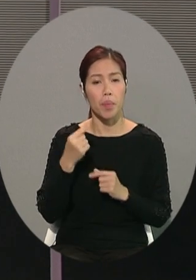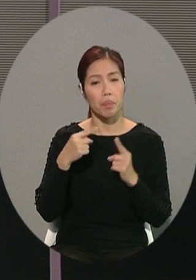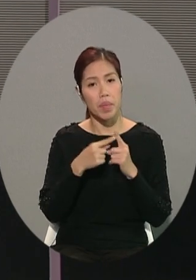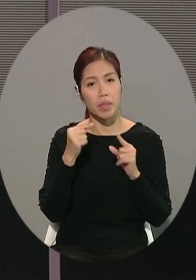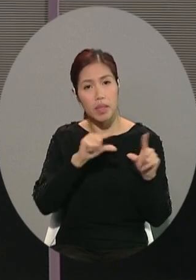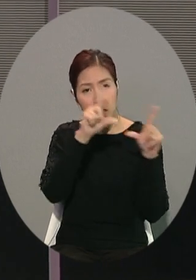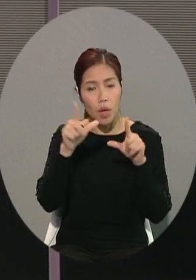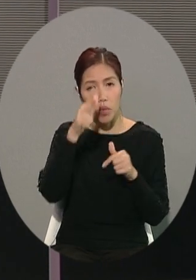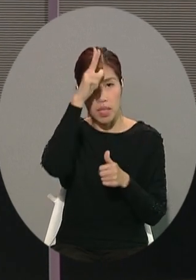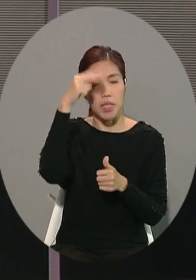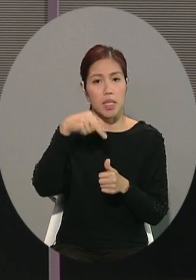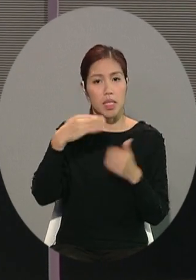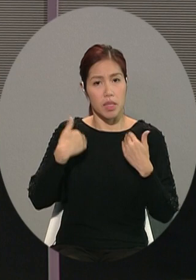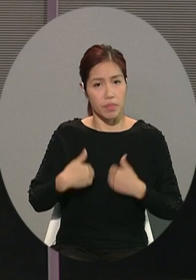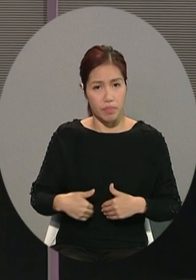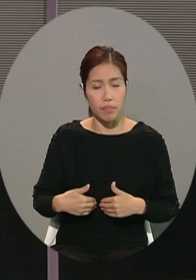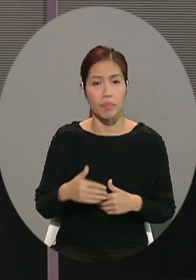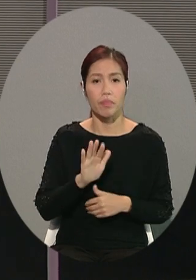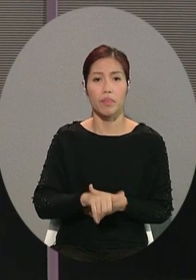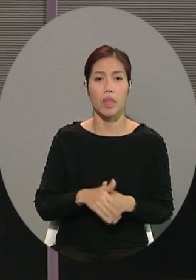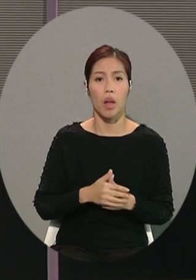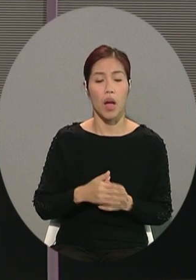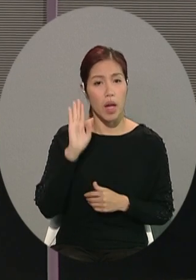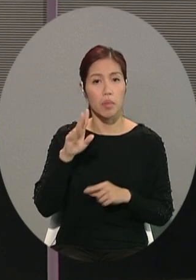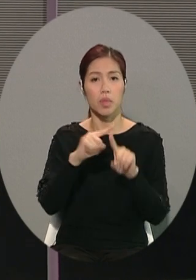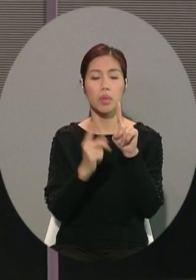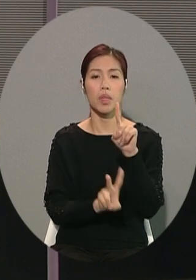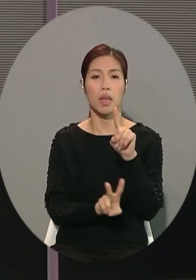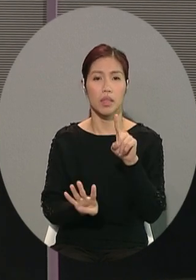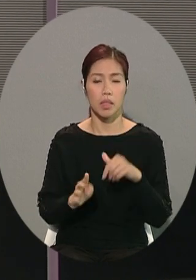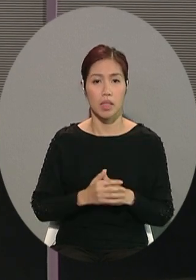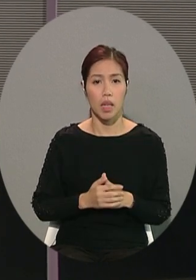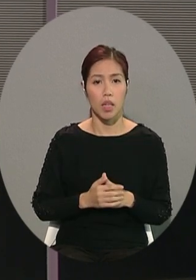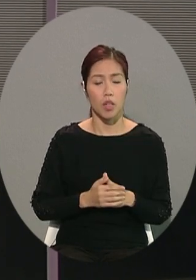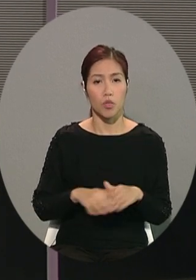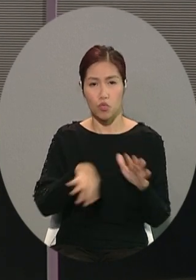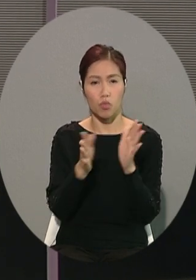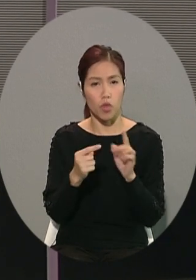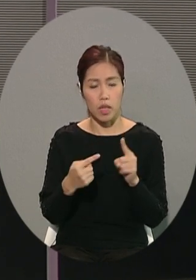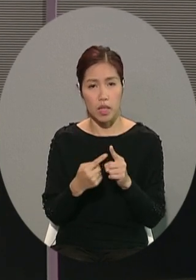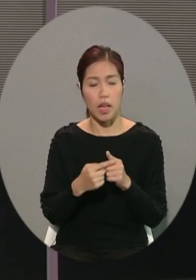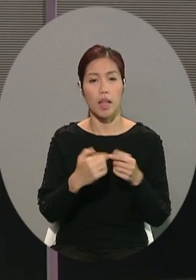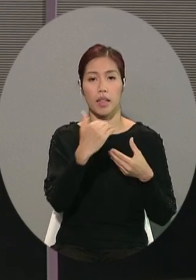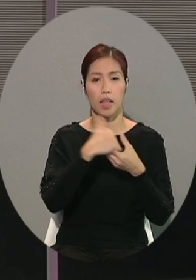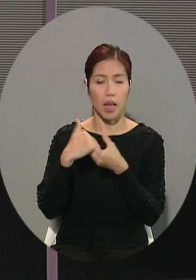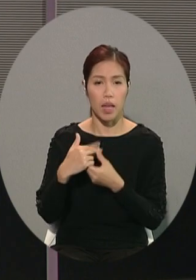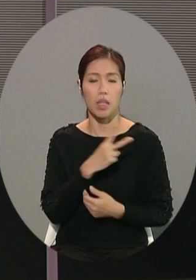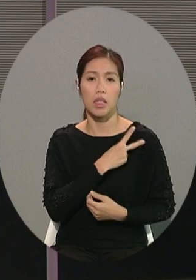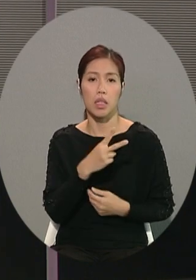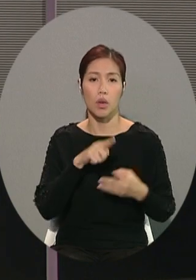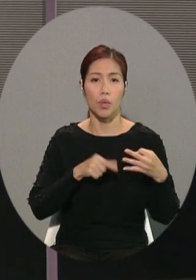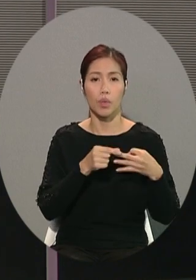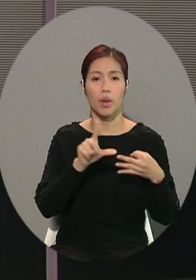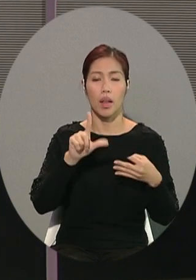有政治的角色。我希望大家11月24日全總動員投票二號黎永安，多謝。